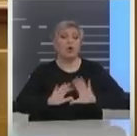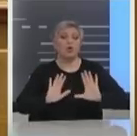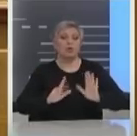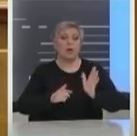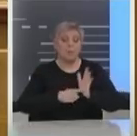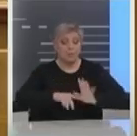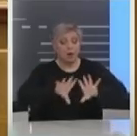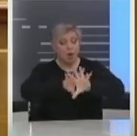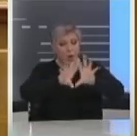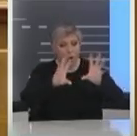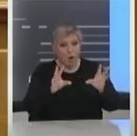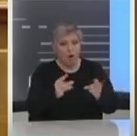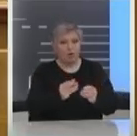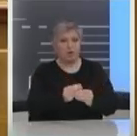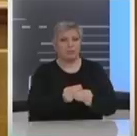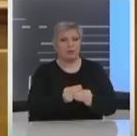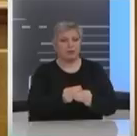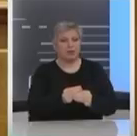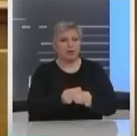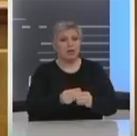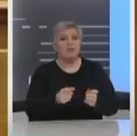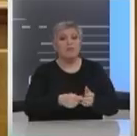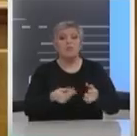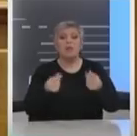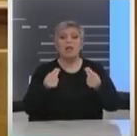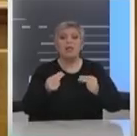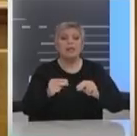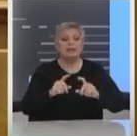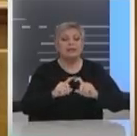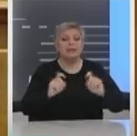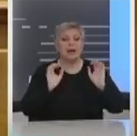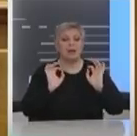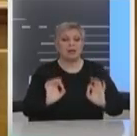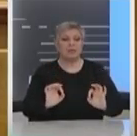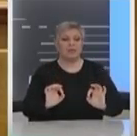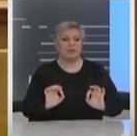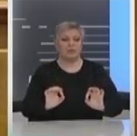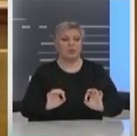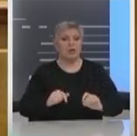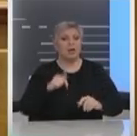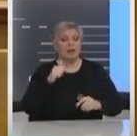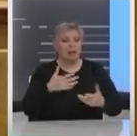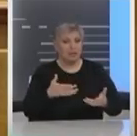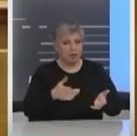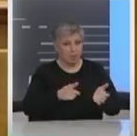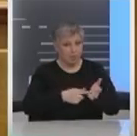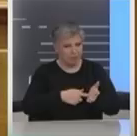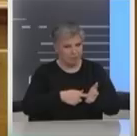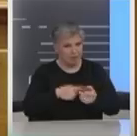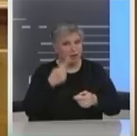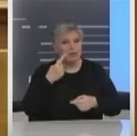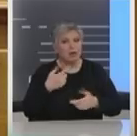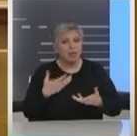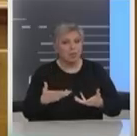μόνο στο εύρος εφαρμογής της λύσης, σε αυτό που αποκαλούμε έργα όμνες, αλλά κυρίως